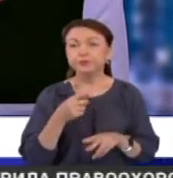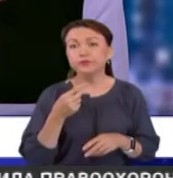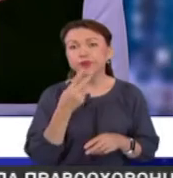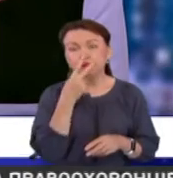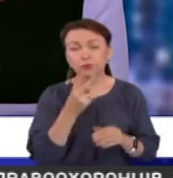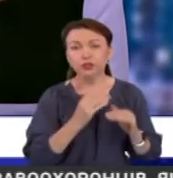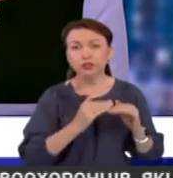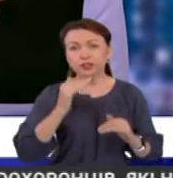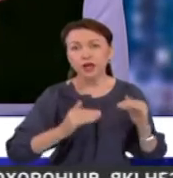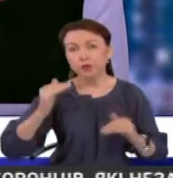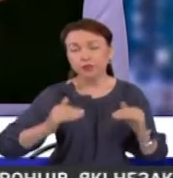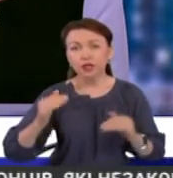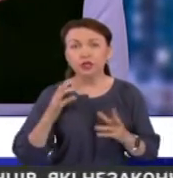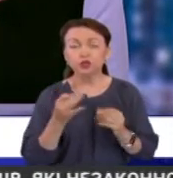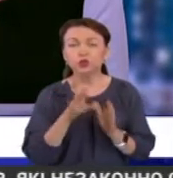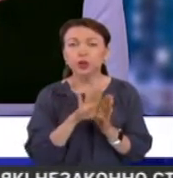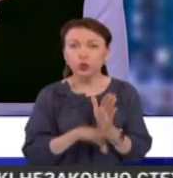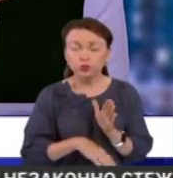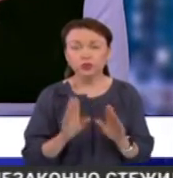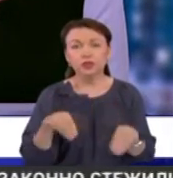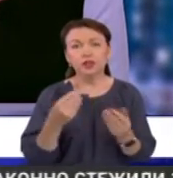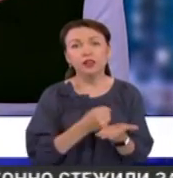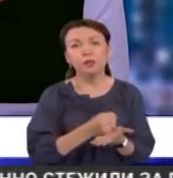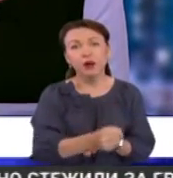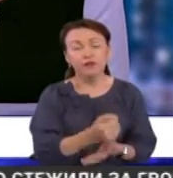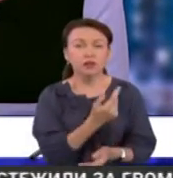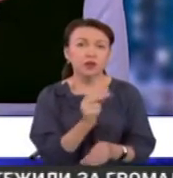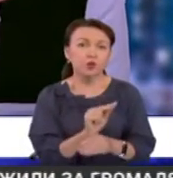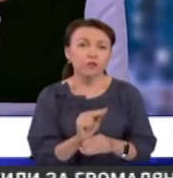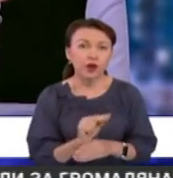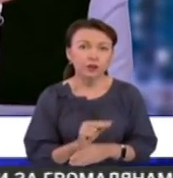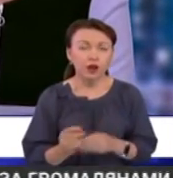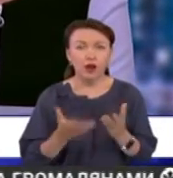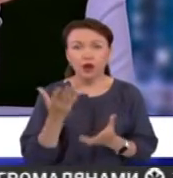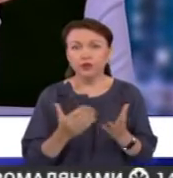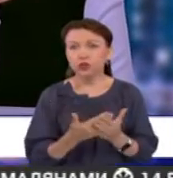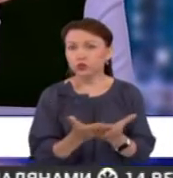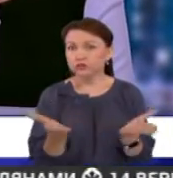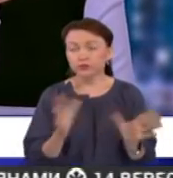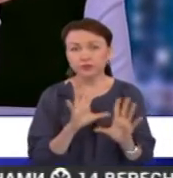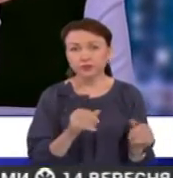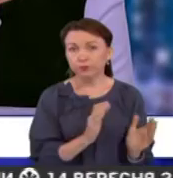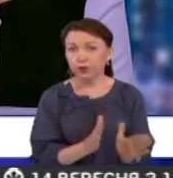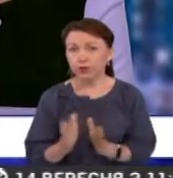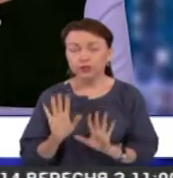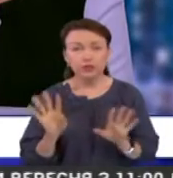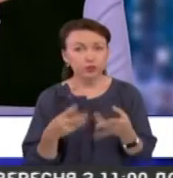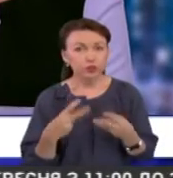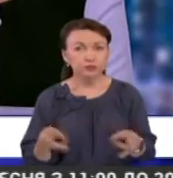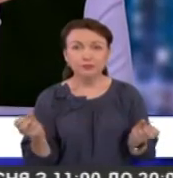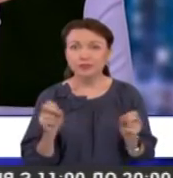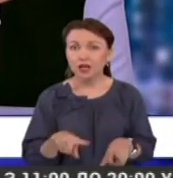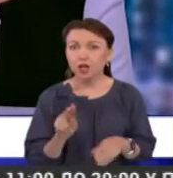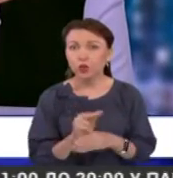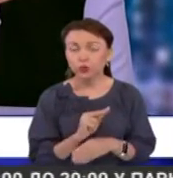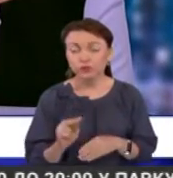їх в динаміці. І якщо вони загострюються, він дає направлення на лікування. Якщо з вами все гаразд і вам не потрібне спеціального лікування,